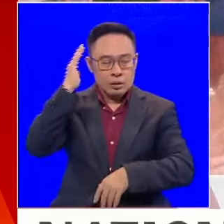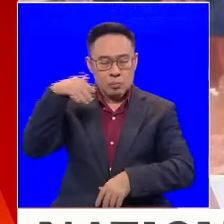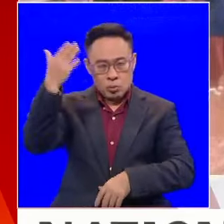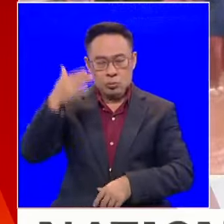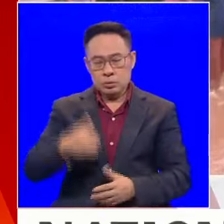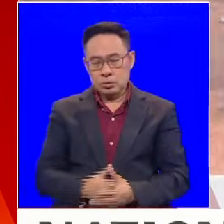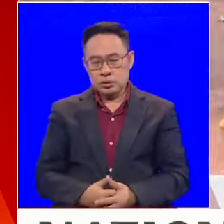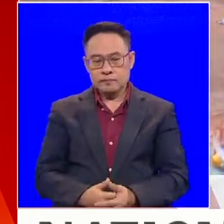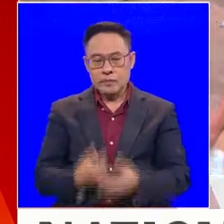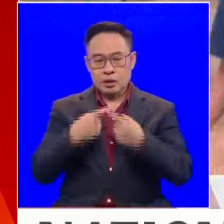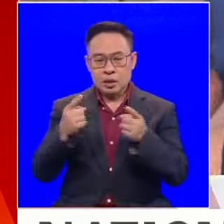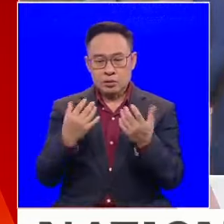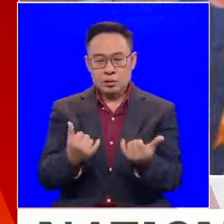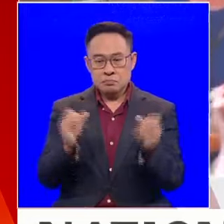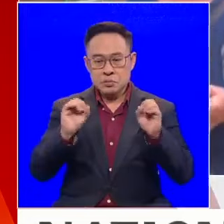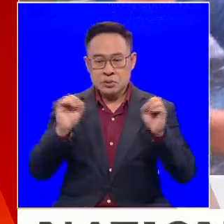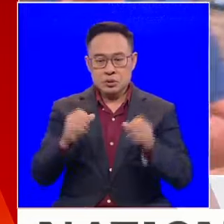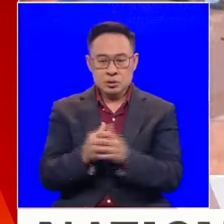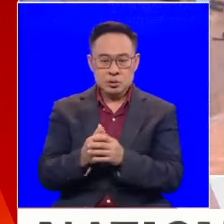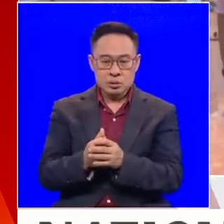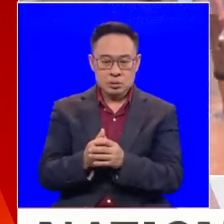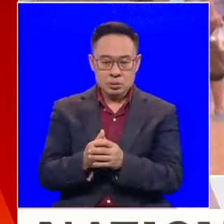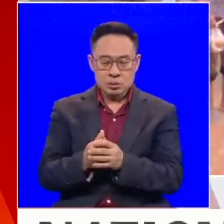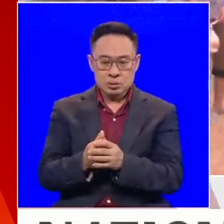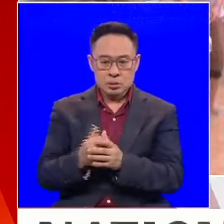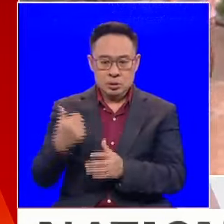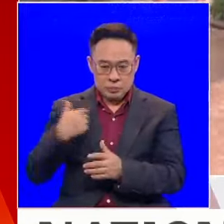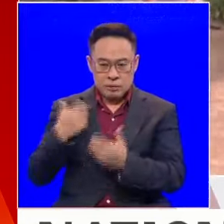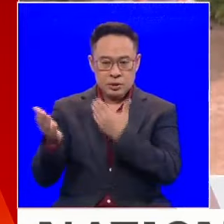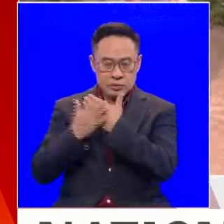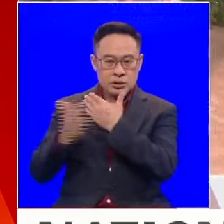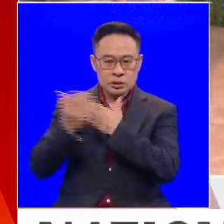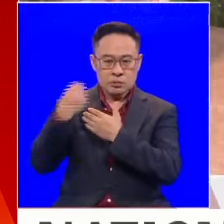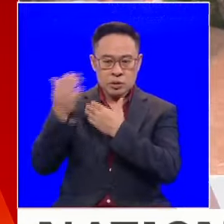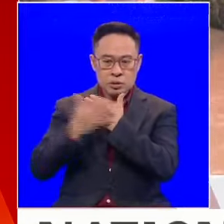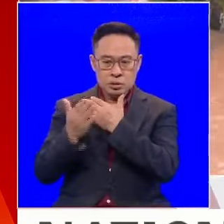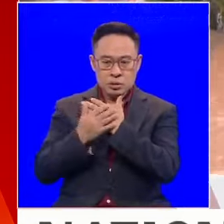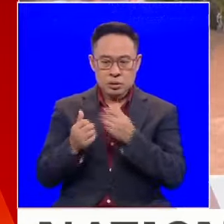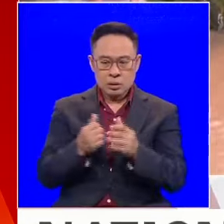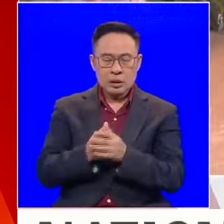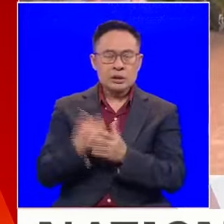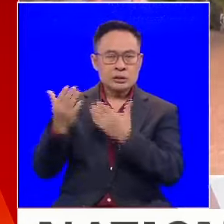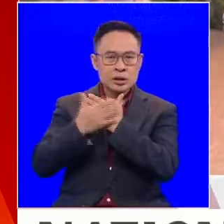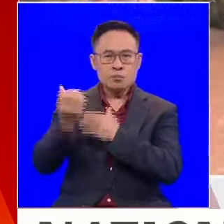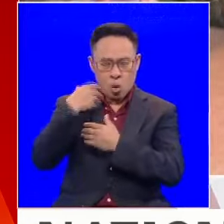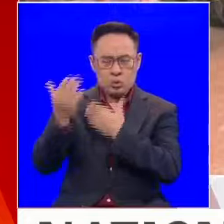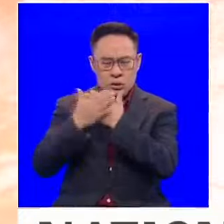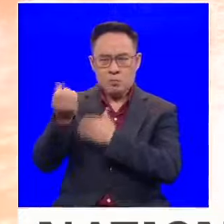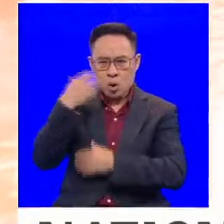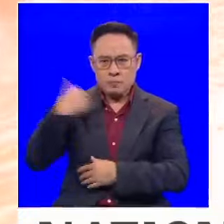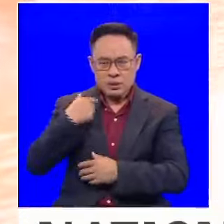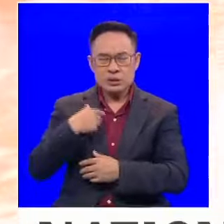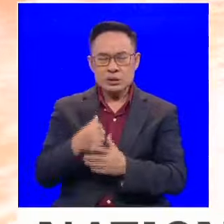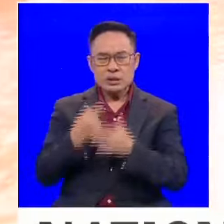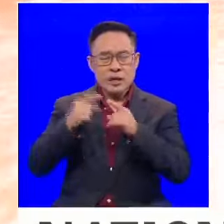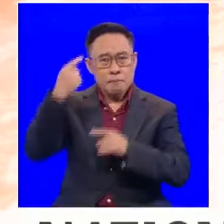นี้ก่อนหน้านี้มีเตือนไหมหรือว่ายังไม่มี มีอยู่เจ้ามีอยู่แต่ก็ยายก็มานึกว่ามันจะมาหนักลูก สำหรับ